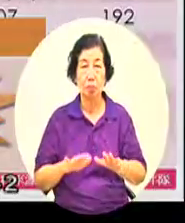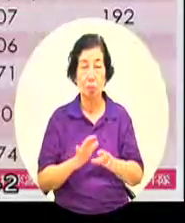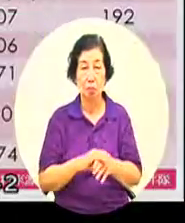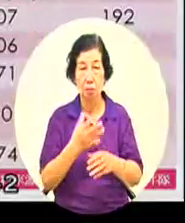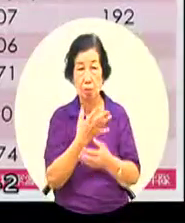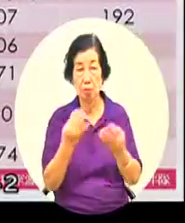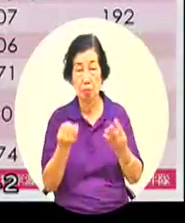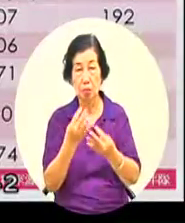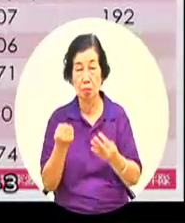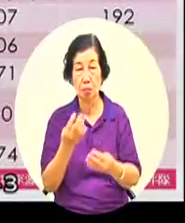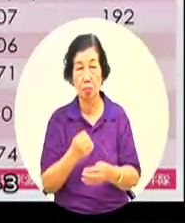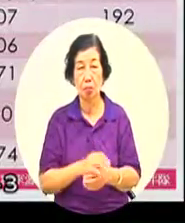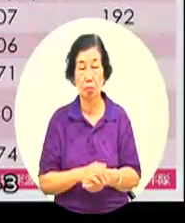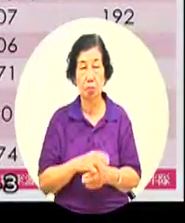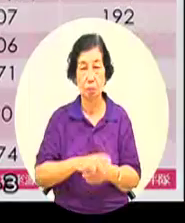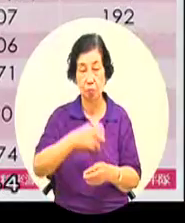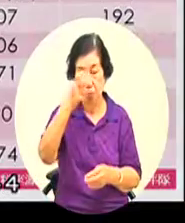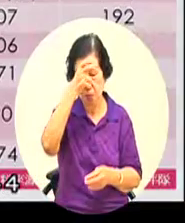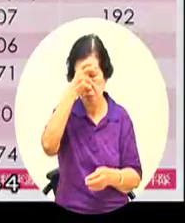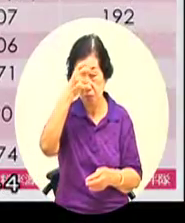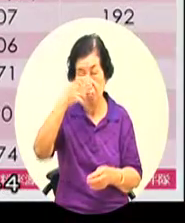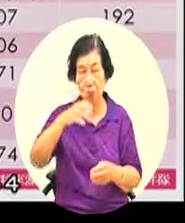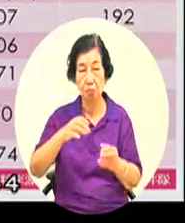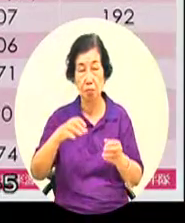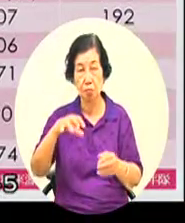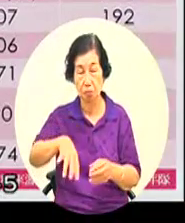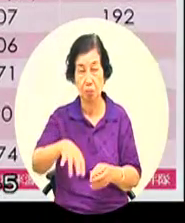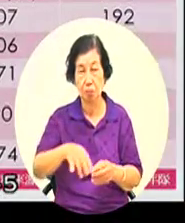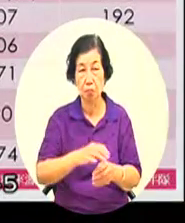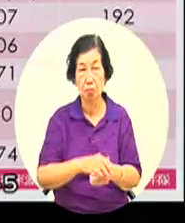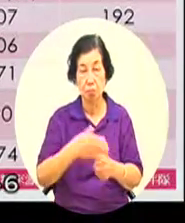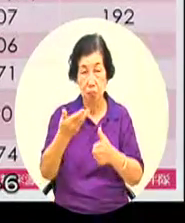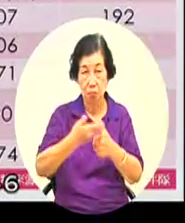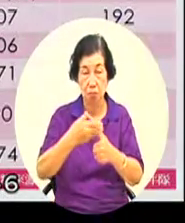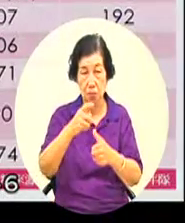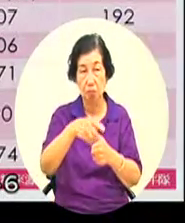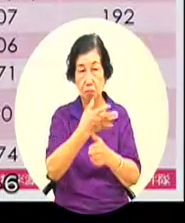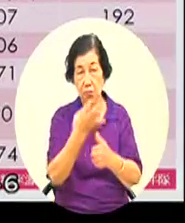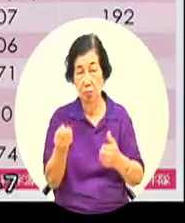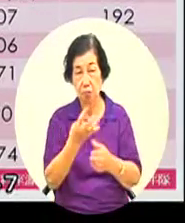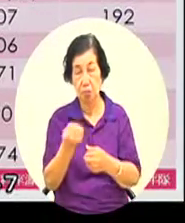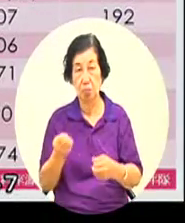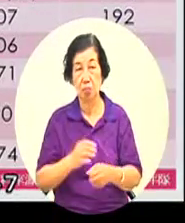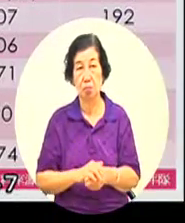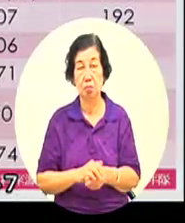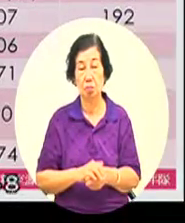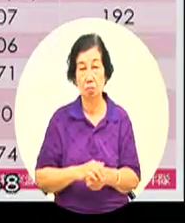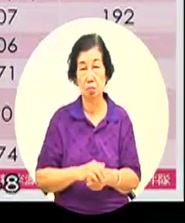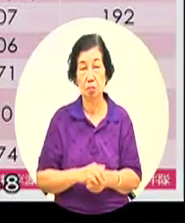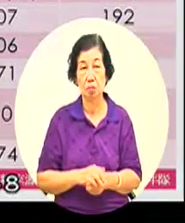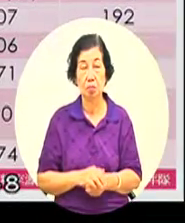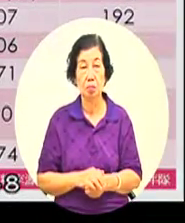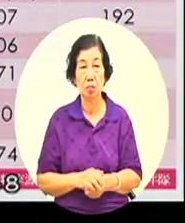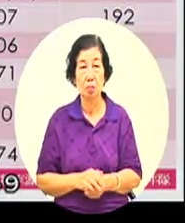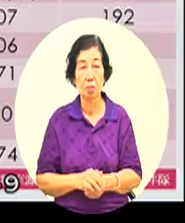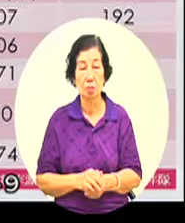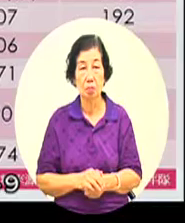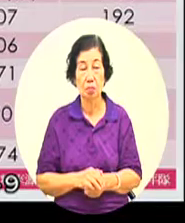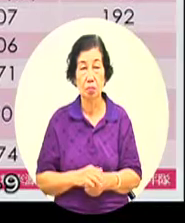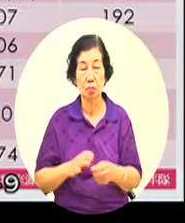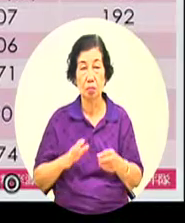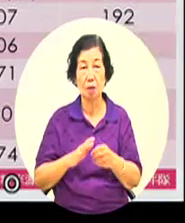这个是警察局给我们的数据，科长你看哦，这 这个警察局给我们的数据哦，国